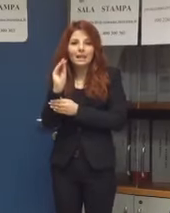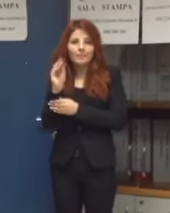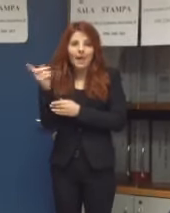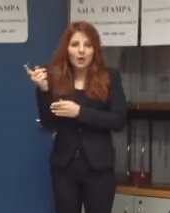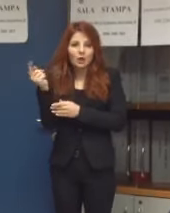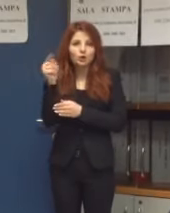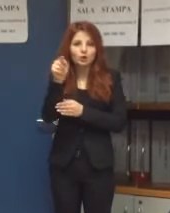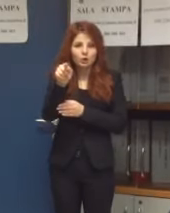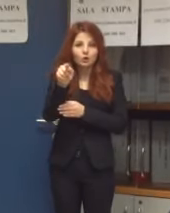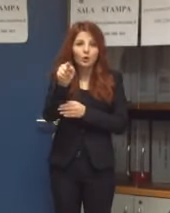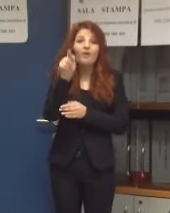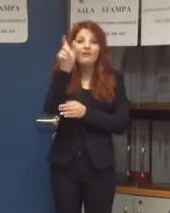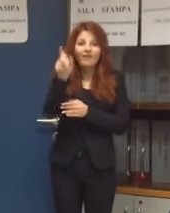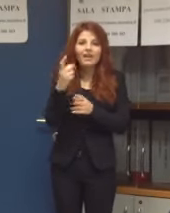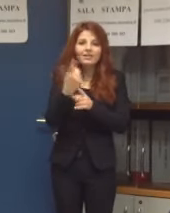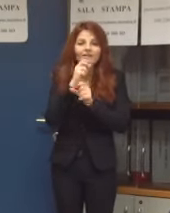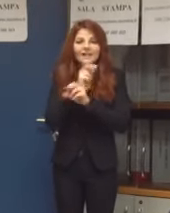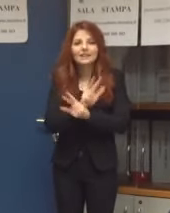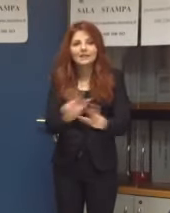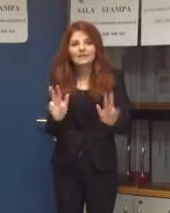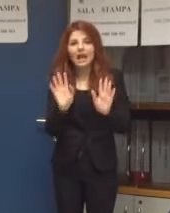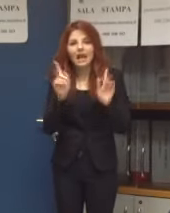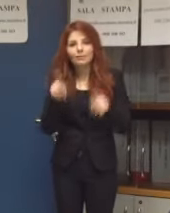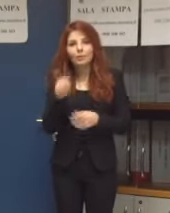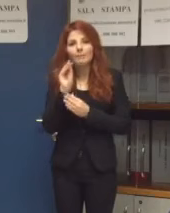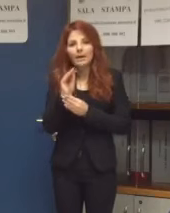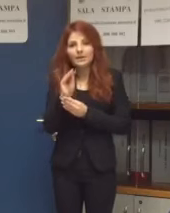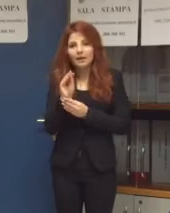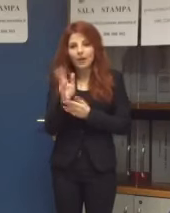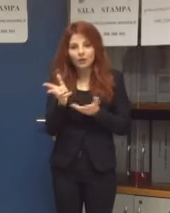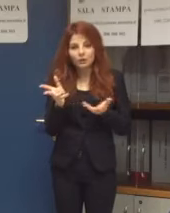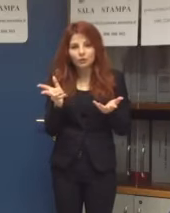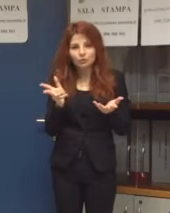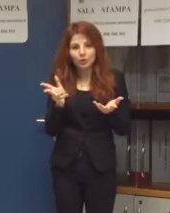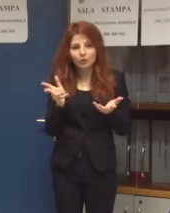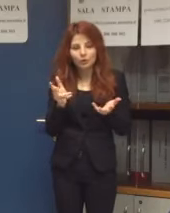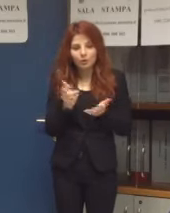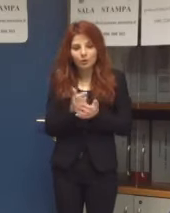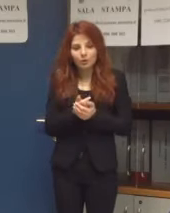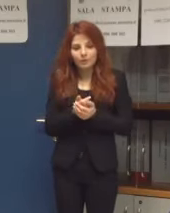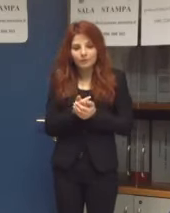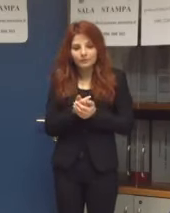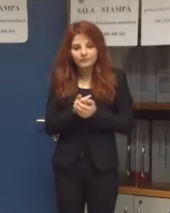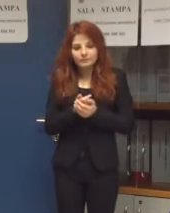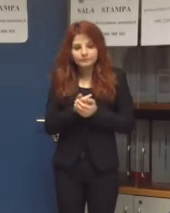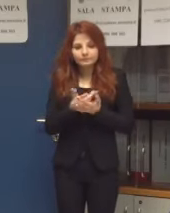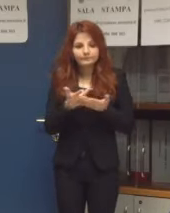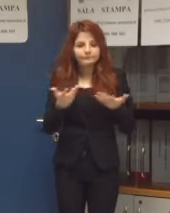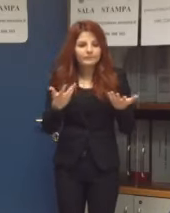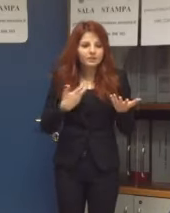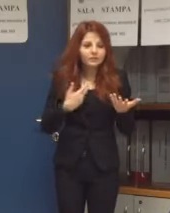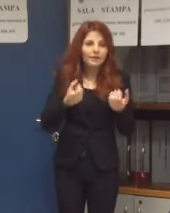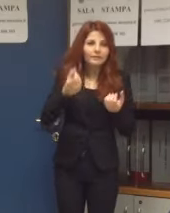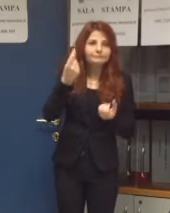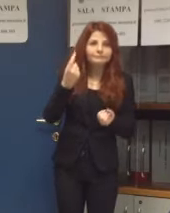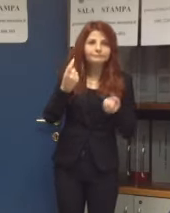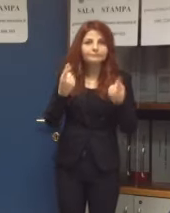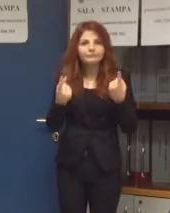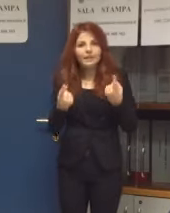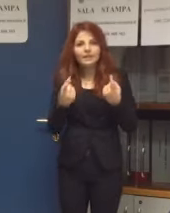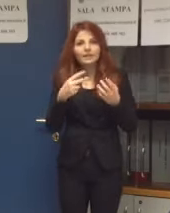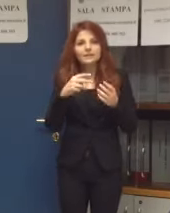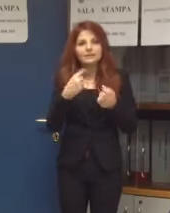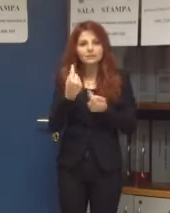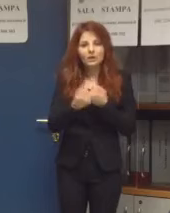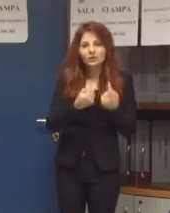forma va assolutamente dichiarata. E naturalmente tutte le situazioni particolari, casi specifici, noi siamo